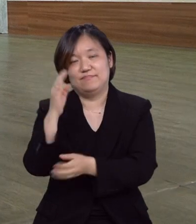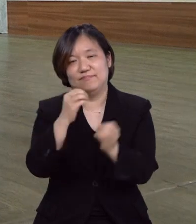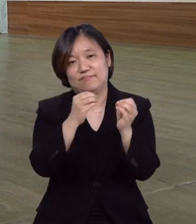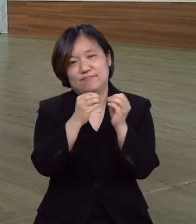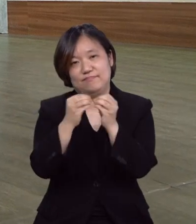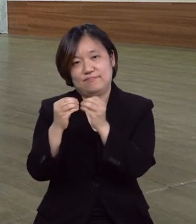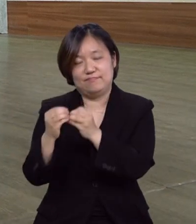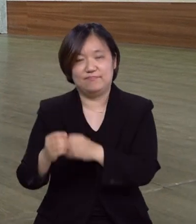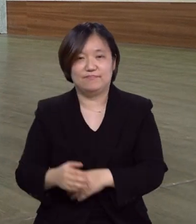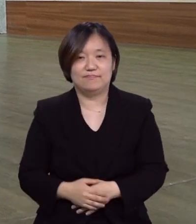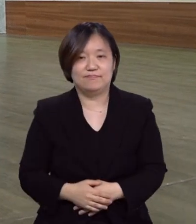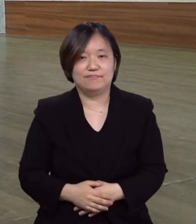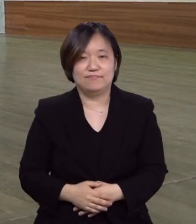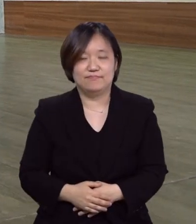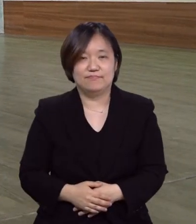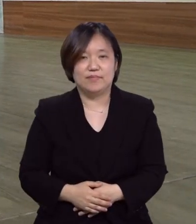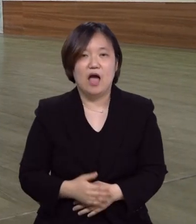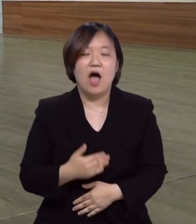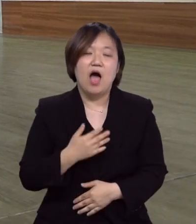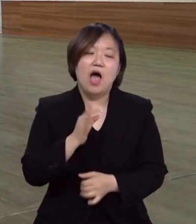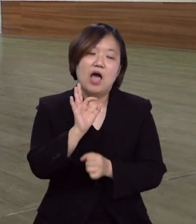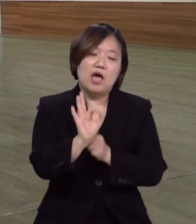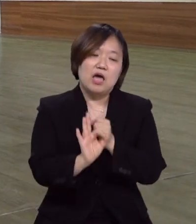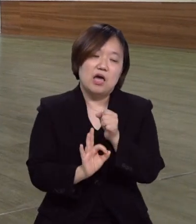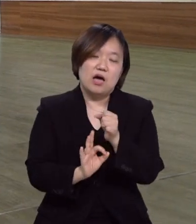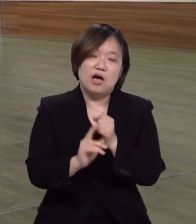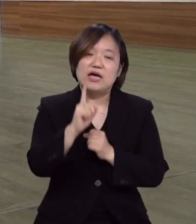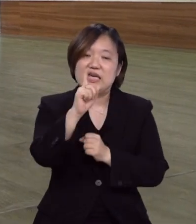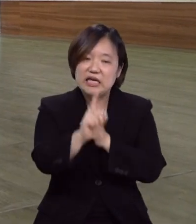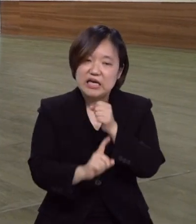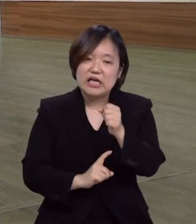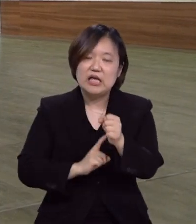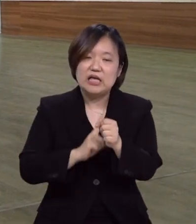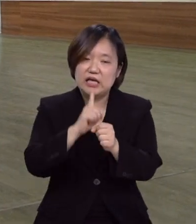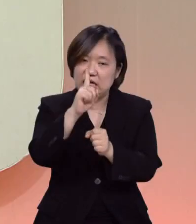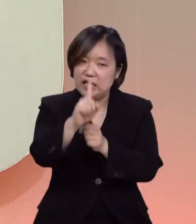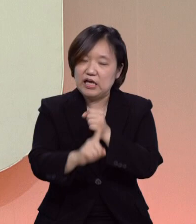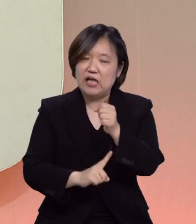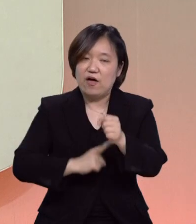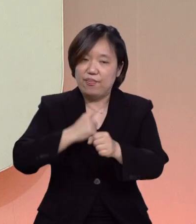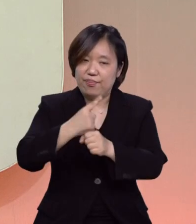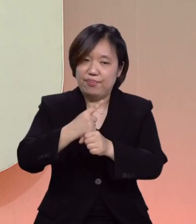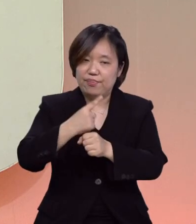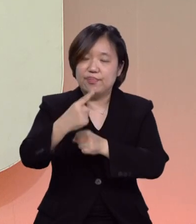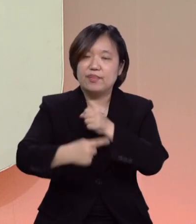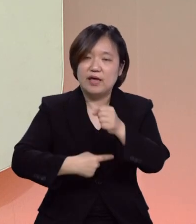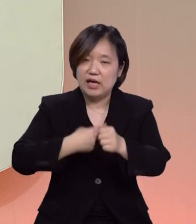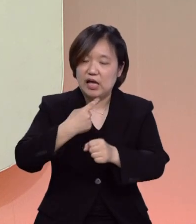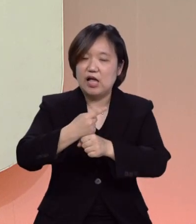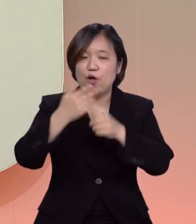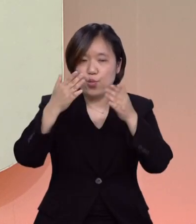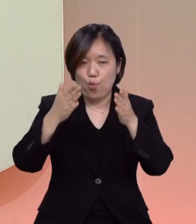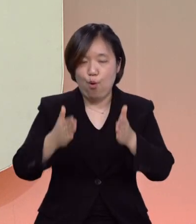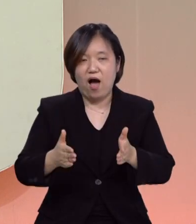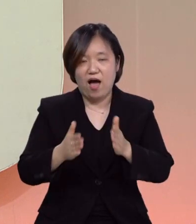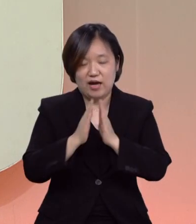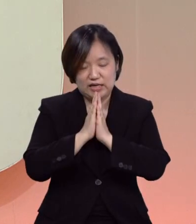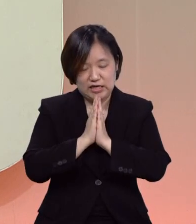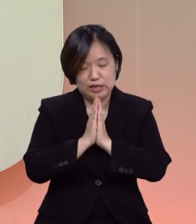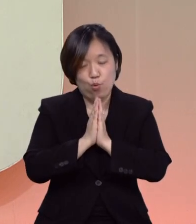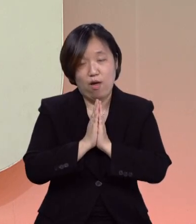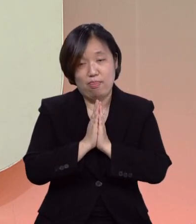거의 1년을 기도한 셈이었다 거의 1년 동안 매일 3000배를 하신